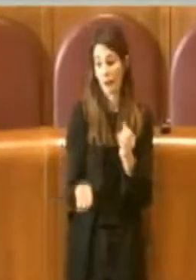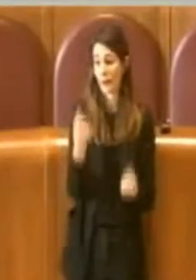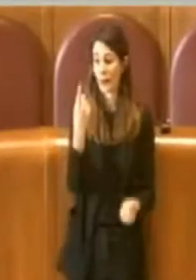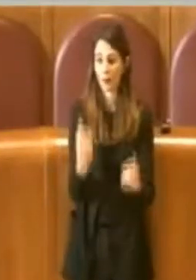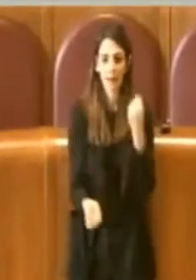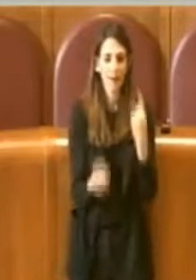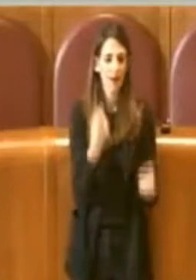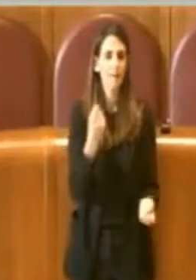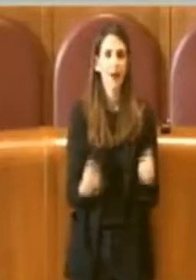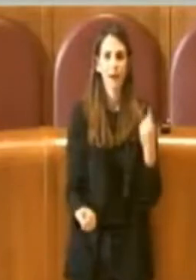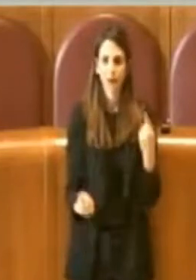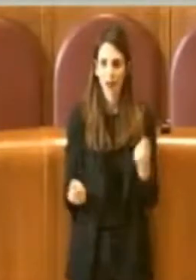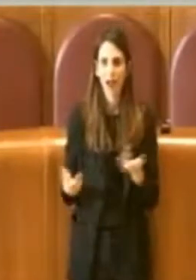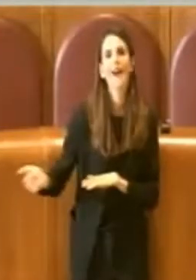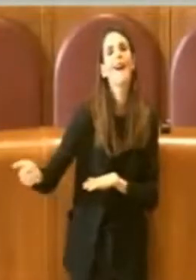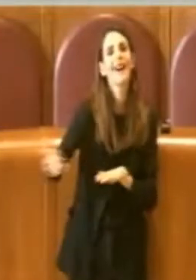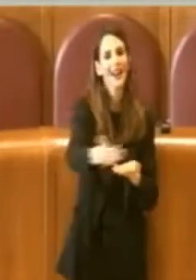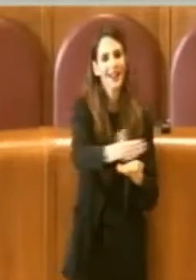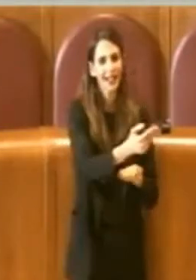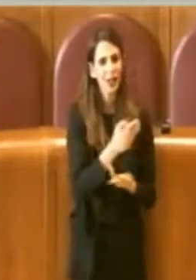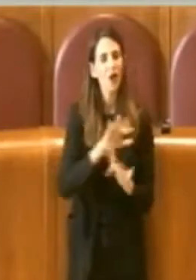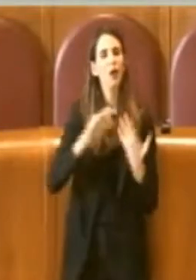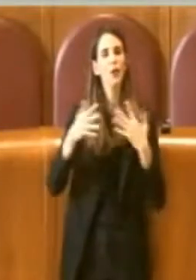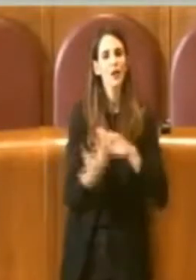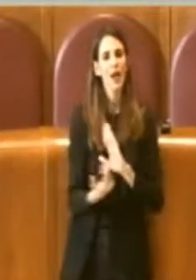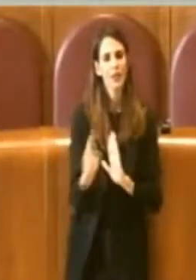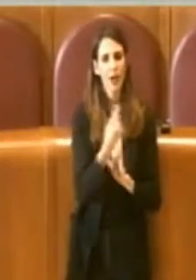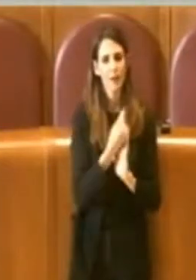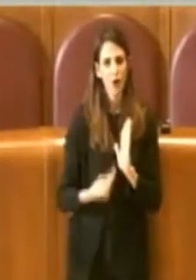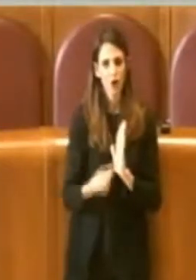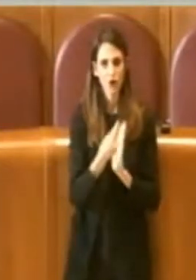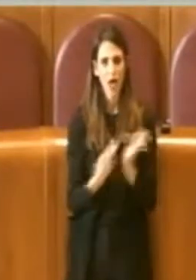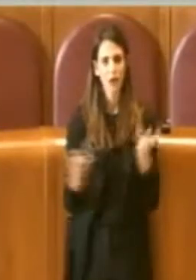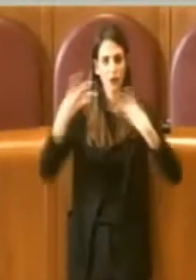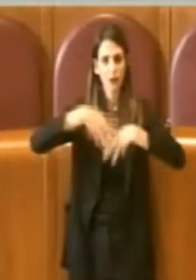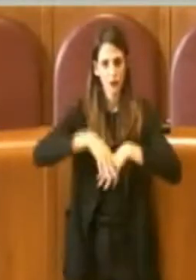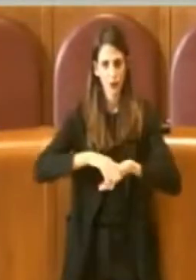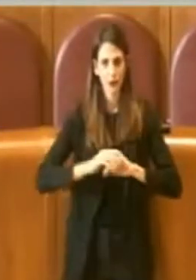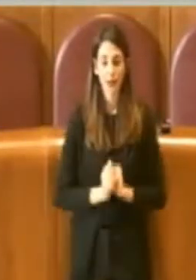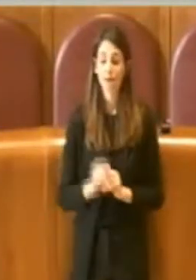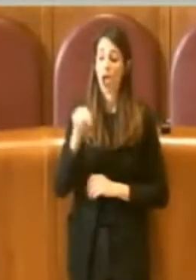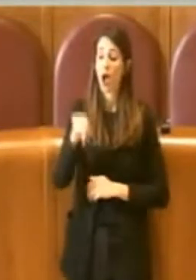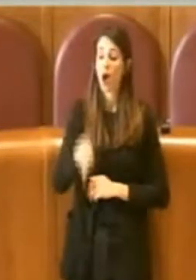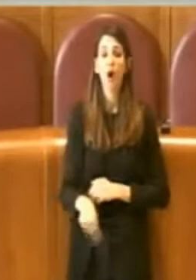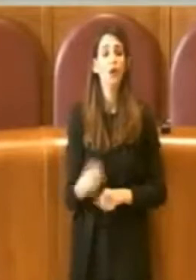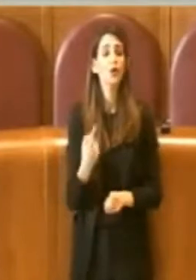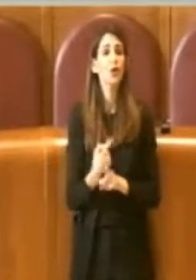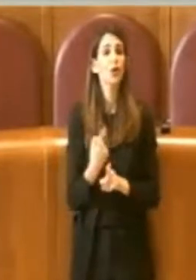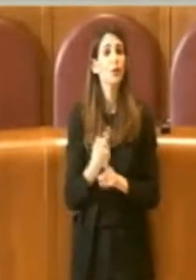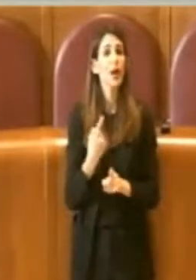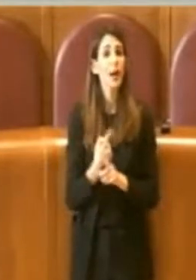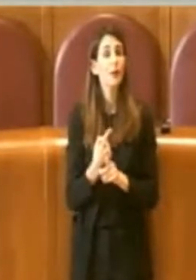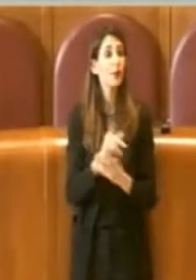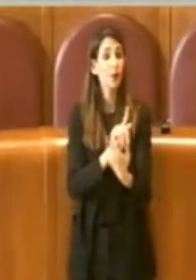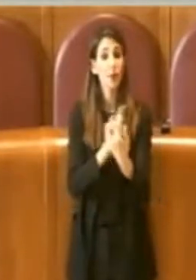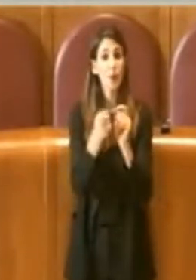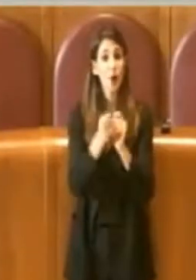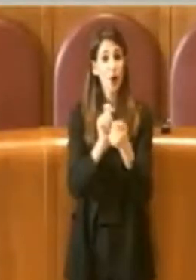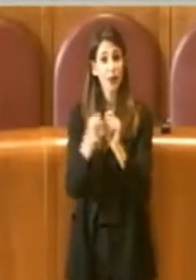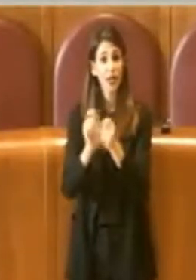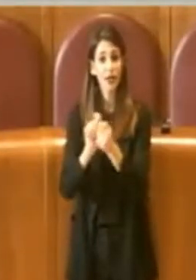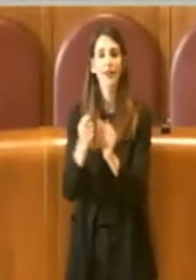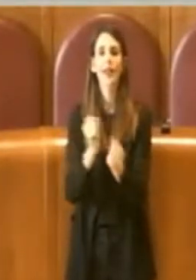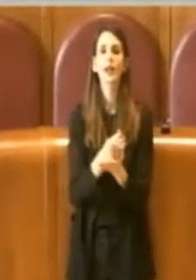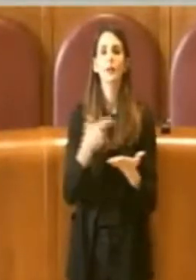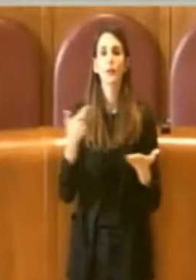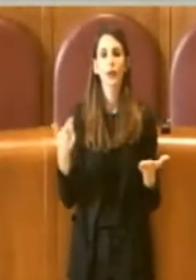insomma, oggi diamo nuova linfa alla Consulta, consentiamo di rilanciarla con delle modifiche importanti